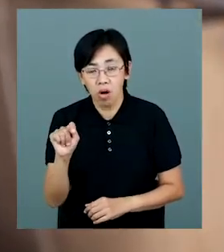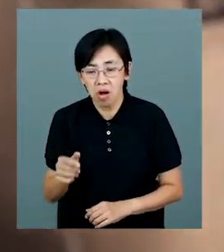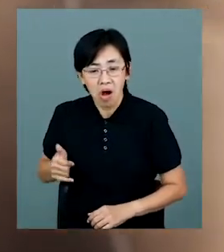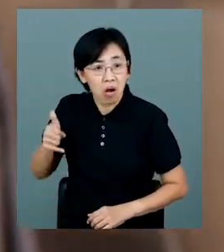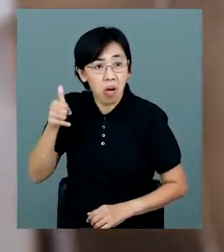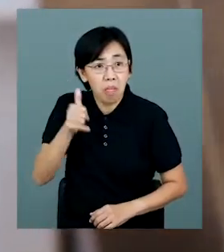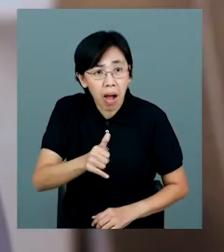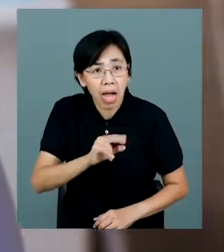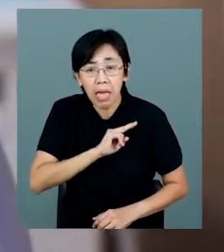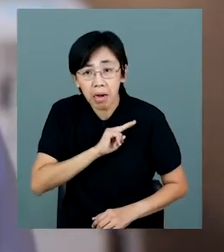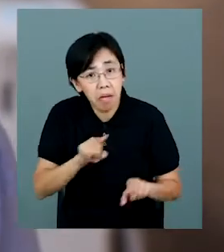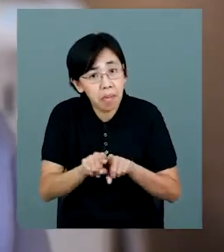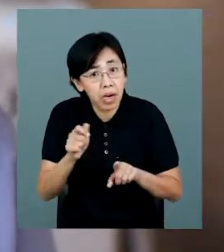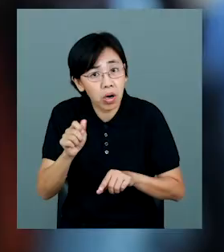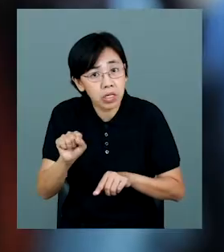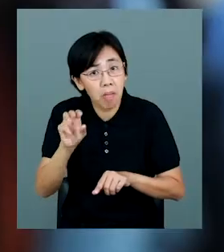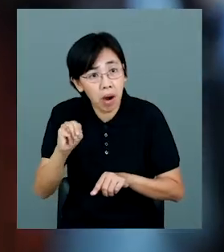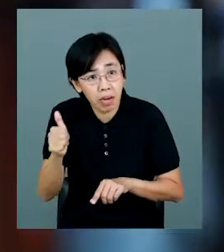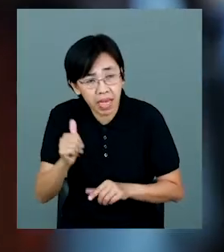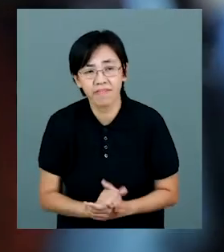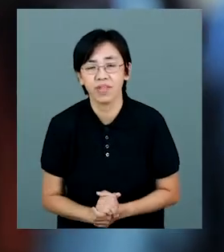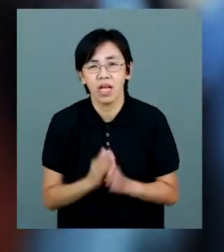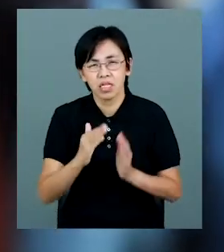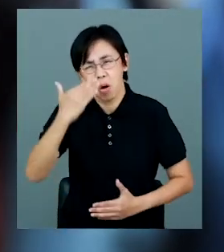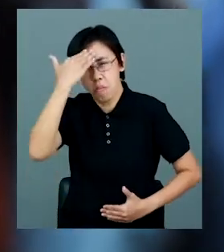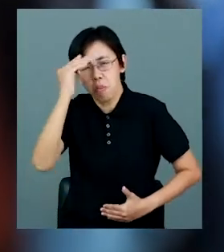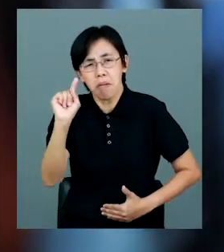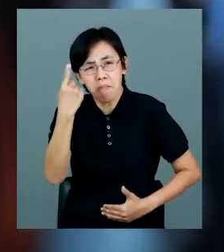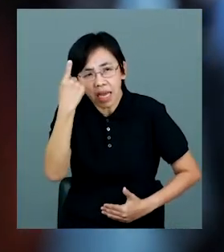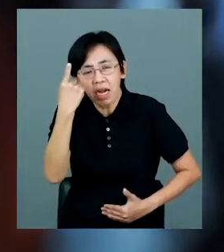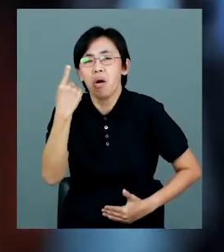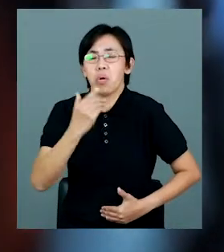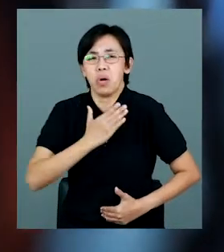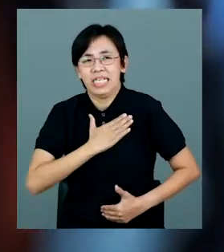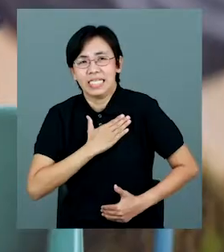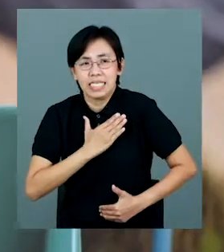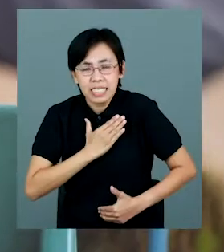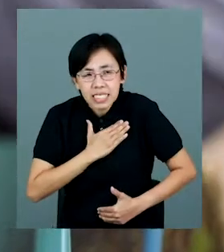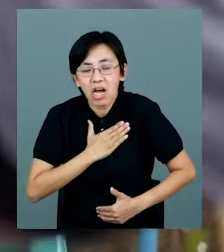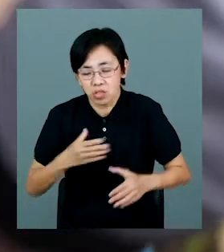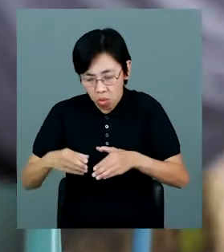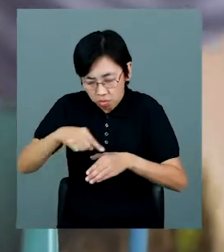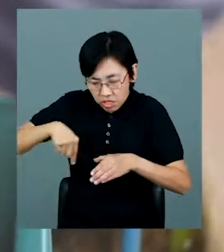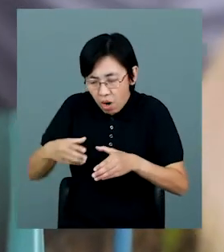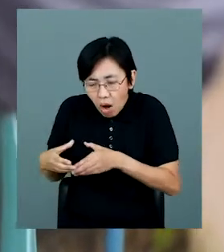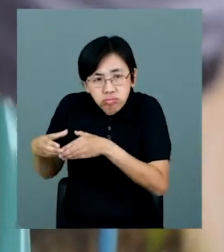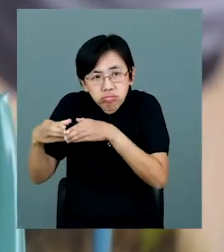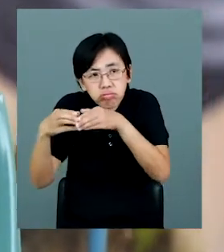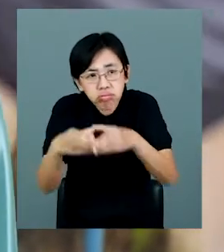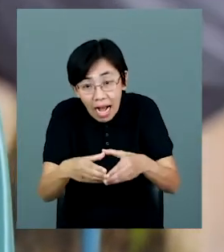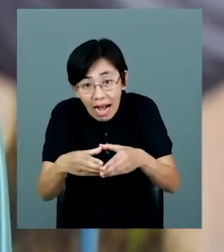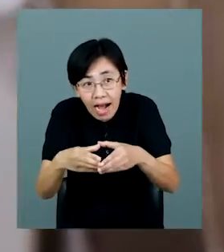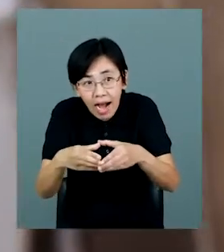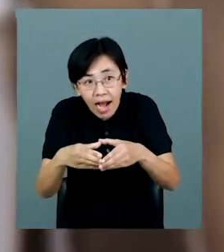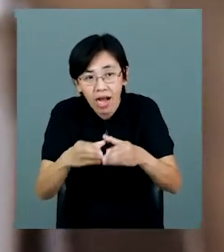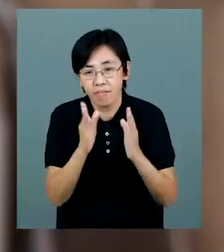ารถลงคนเดียวเหมือนอสม.ได้ไหมครับ ถ้าเป็นคนไข้รายใหม่ในครั้งแรกที่เราลงไปเนี่ยเราจะต้องลงไปร่วมกัน ครับใ